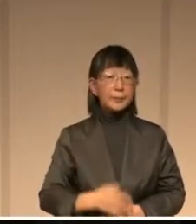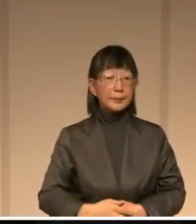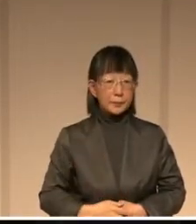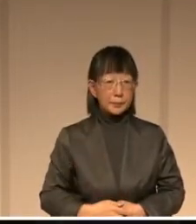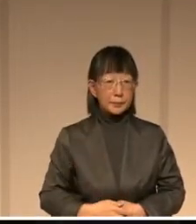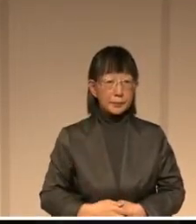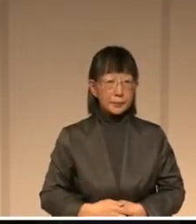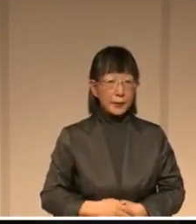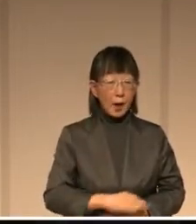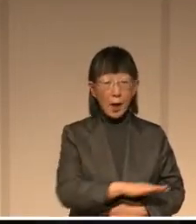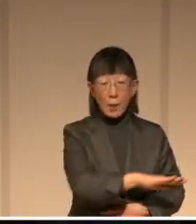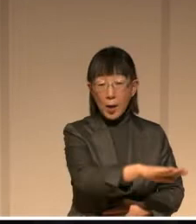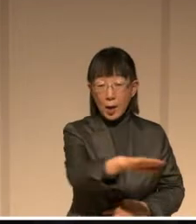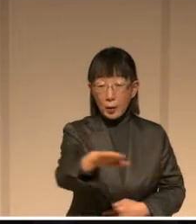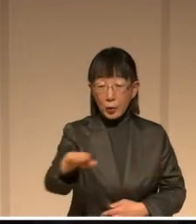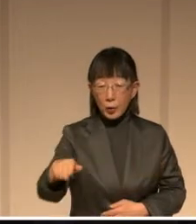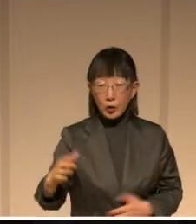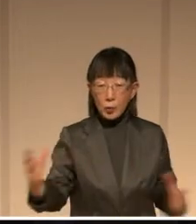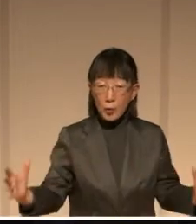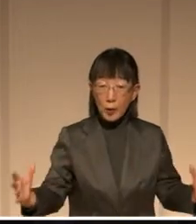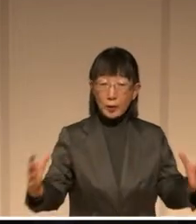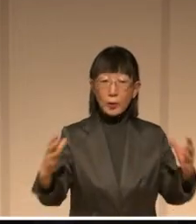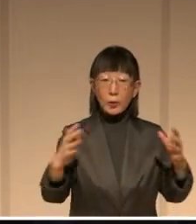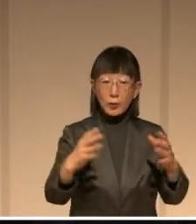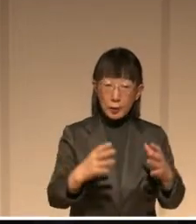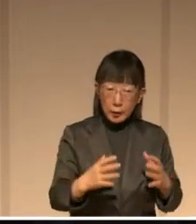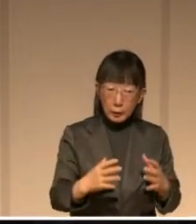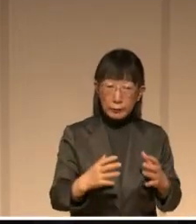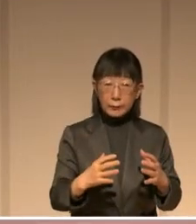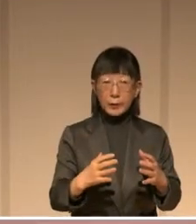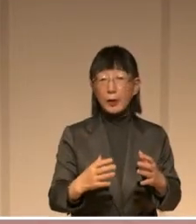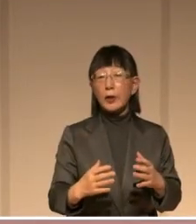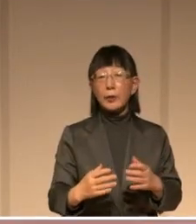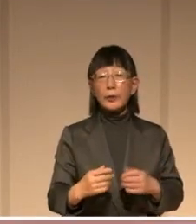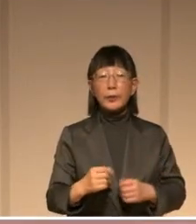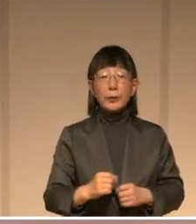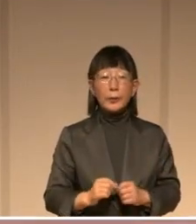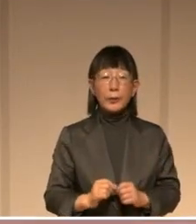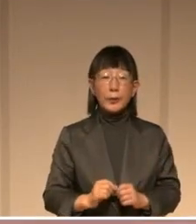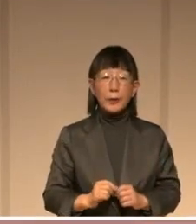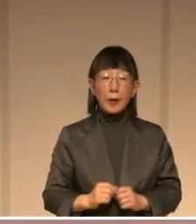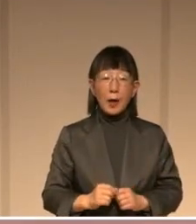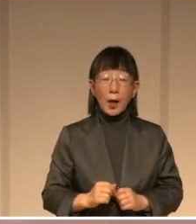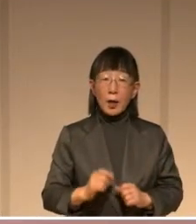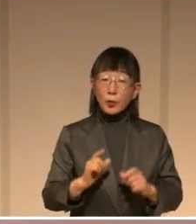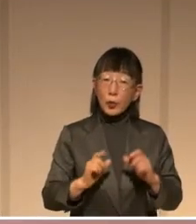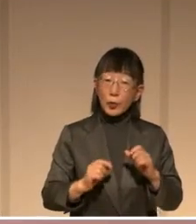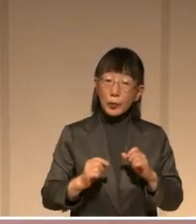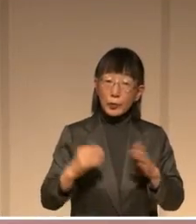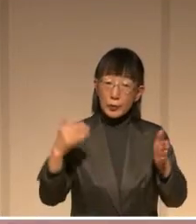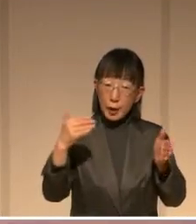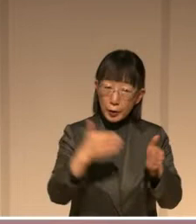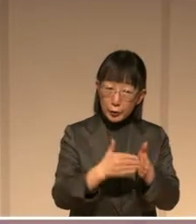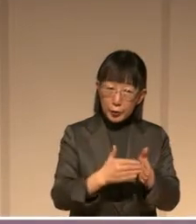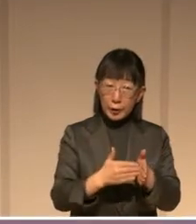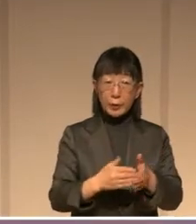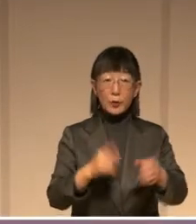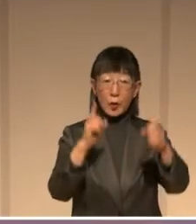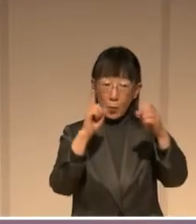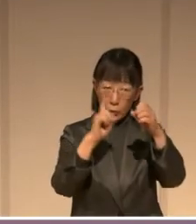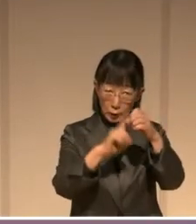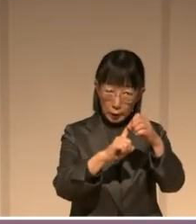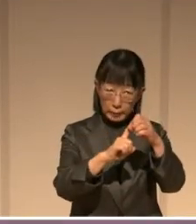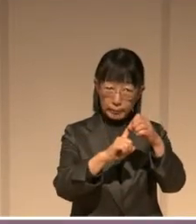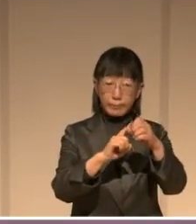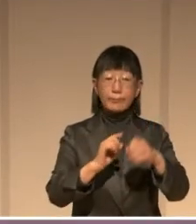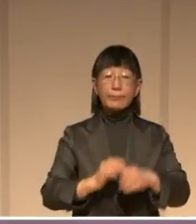巻き込んで中心に来ちゃう空気感を持ちではいらっしゃいますよねそうですねあの最終的にはあのそれが目的ですだから体調です